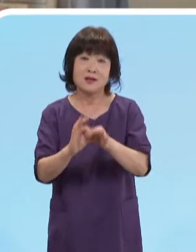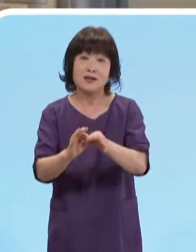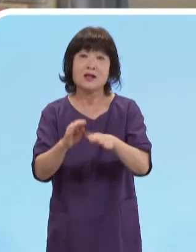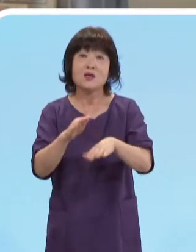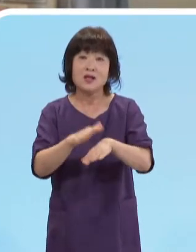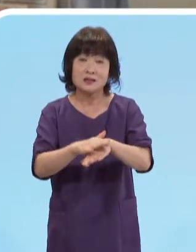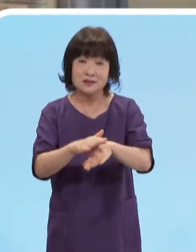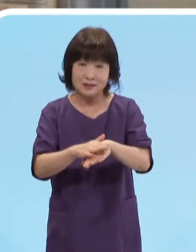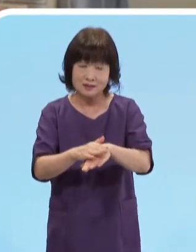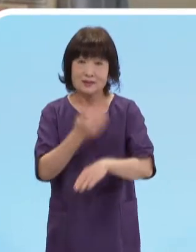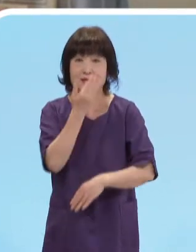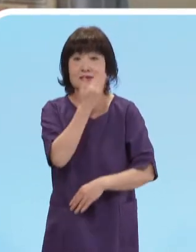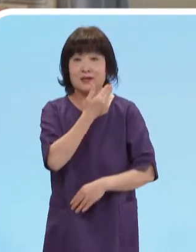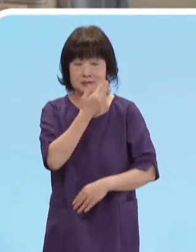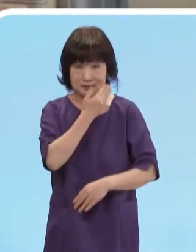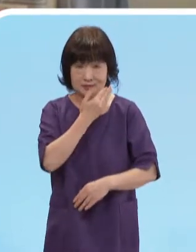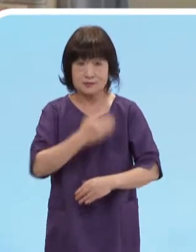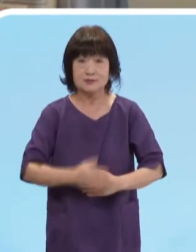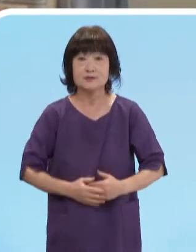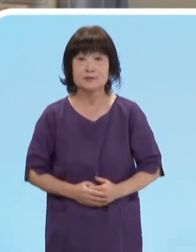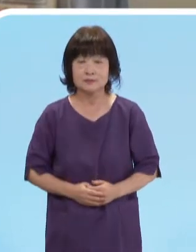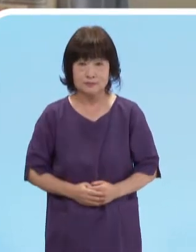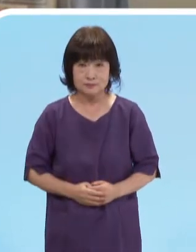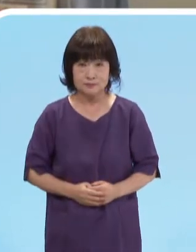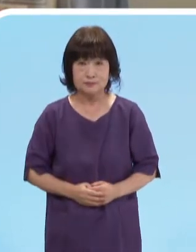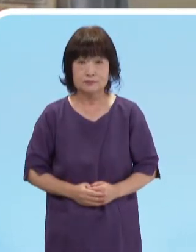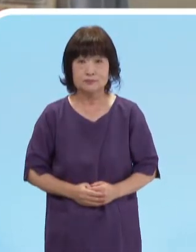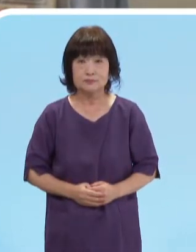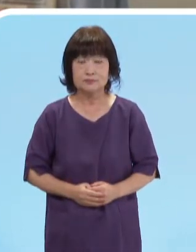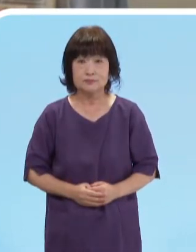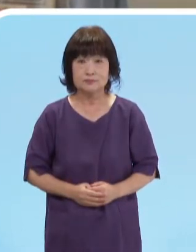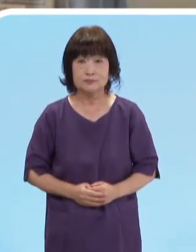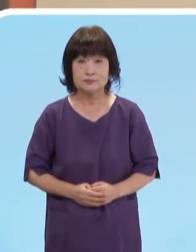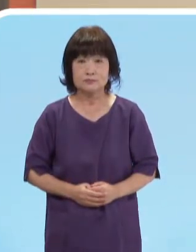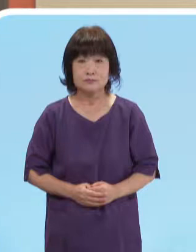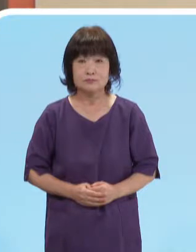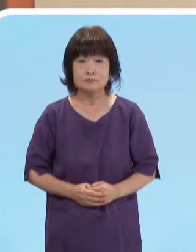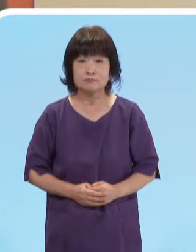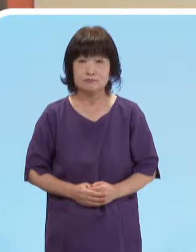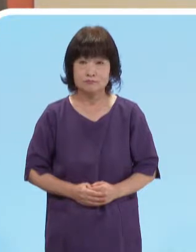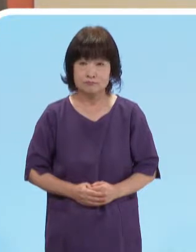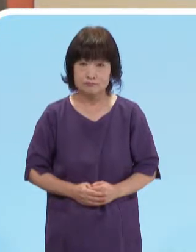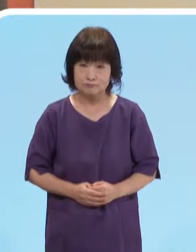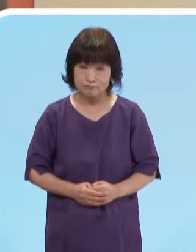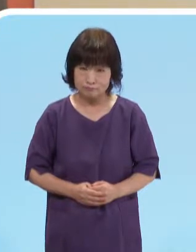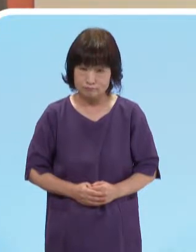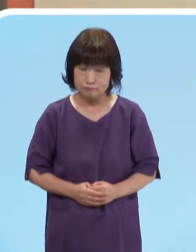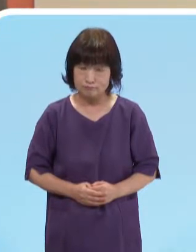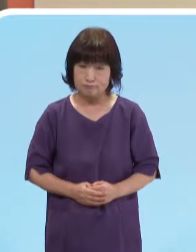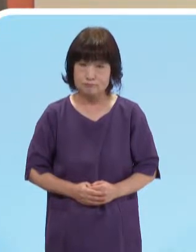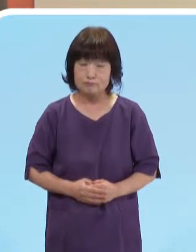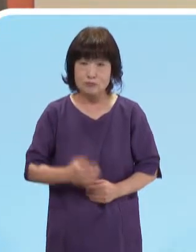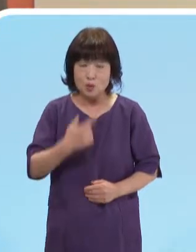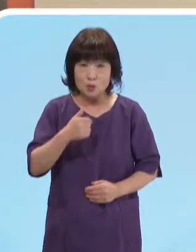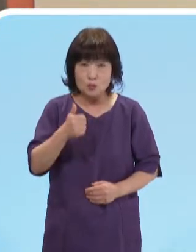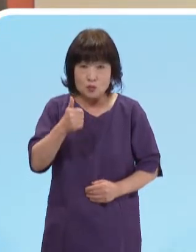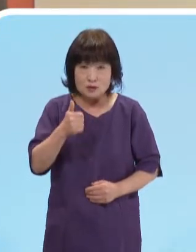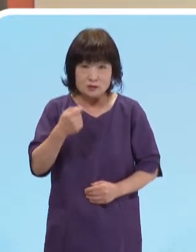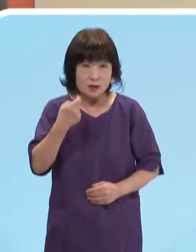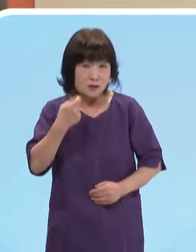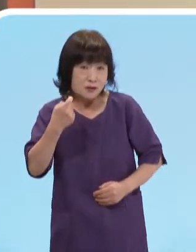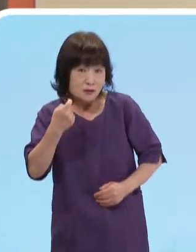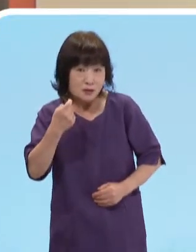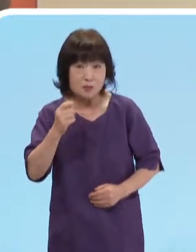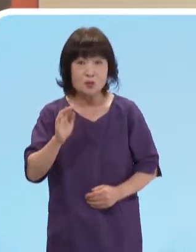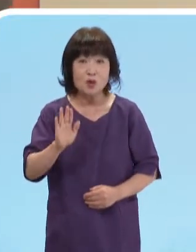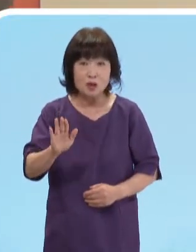ることで、穏やかに過ごすことっていうことはできるかと思います。 とここで紫さん気になる